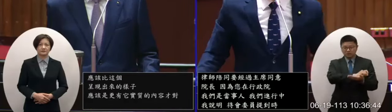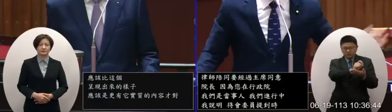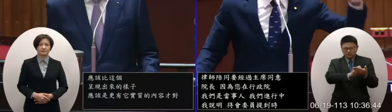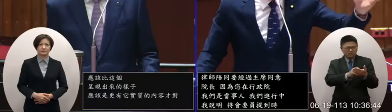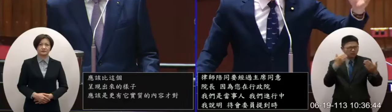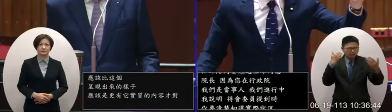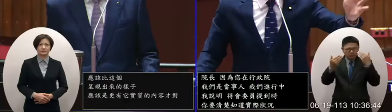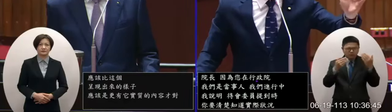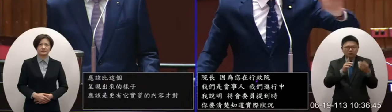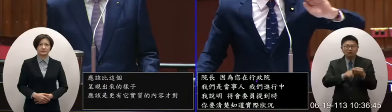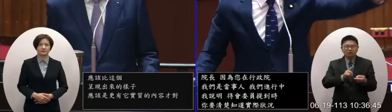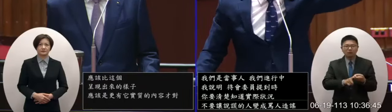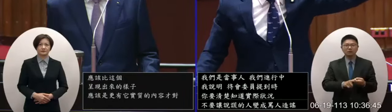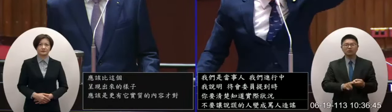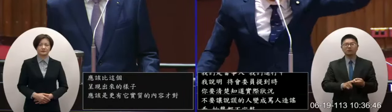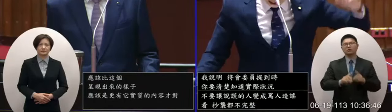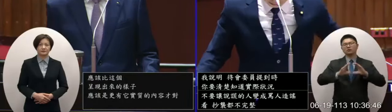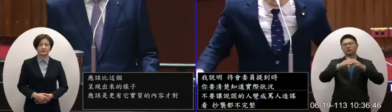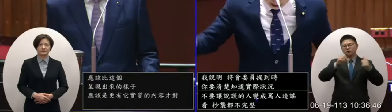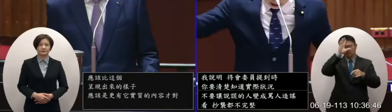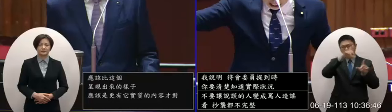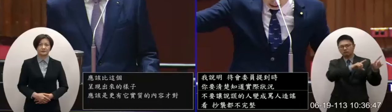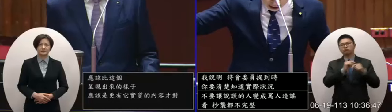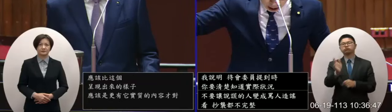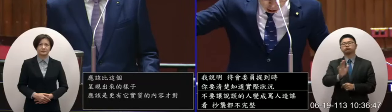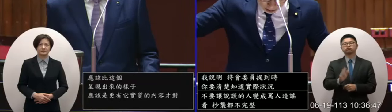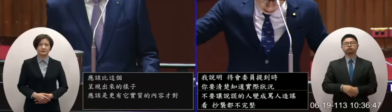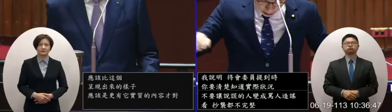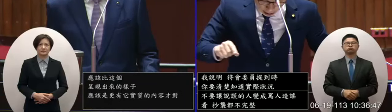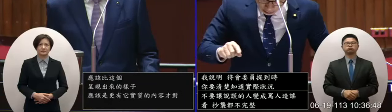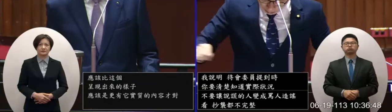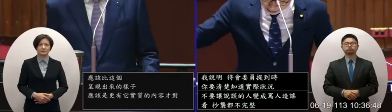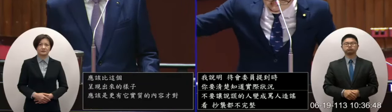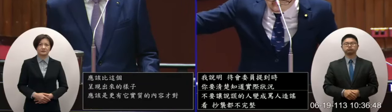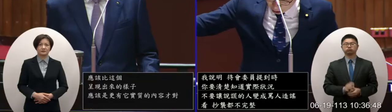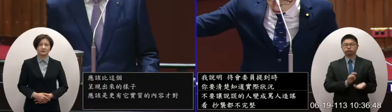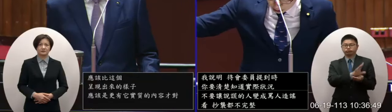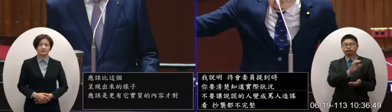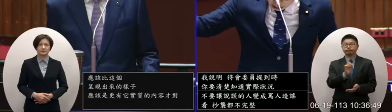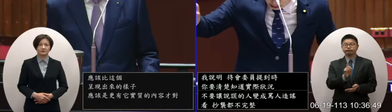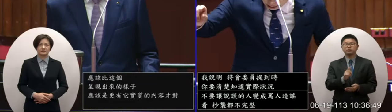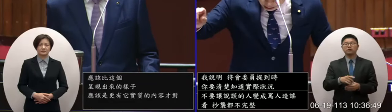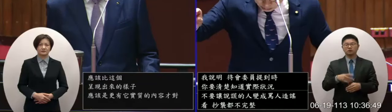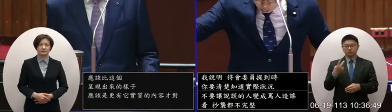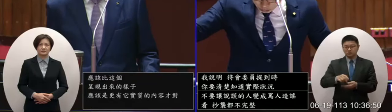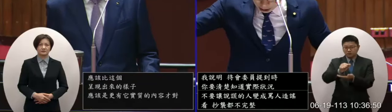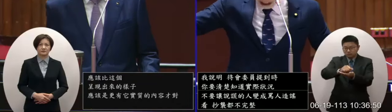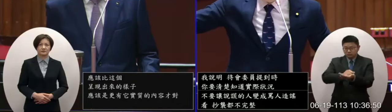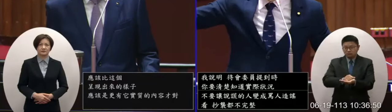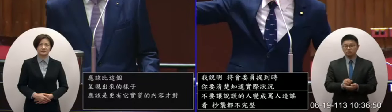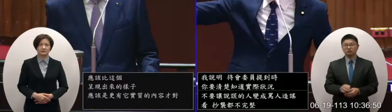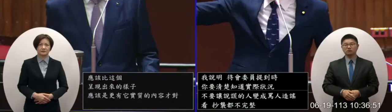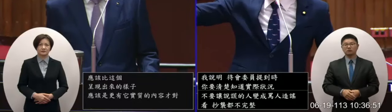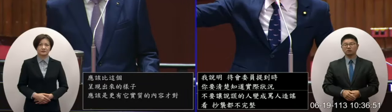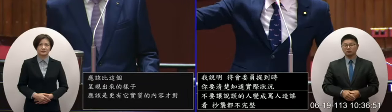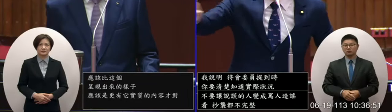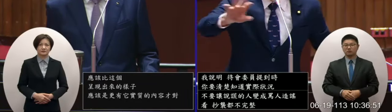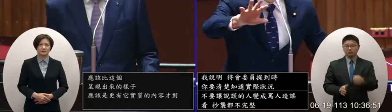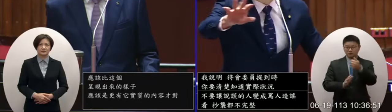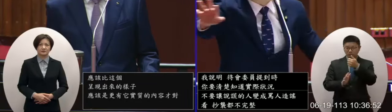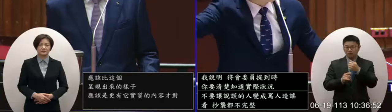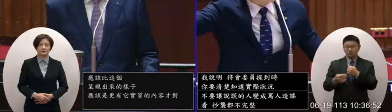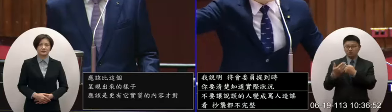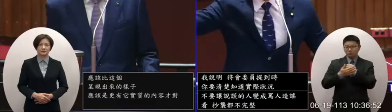楚啊，一样，国民党把他放生，不予认定。然后呢，后面呢，里面写什么？幕僚人员离职的保护规